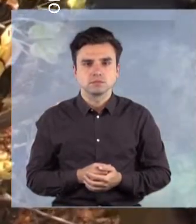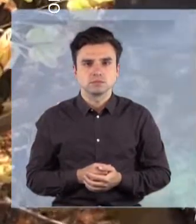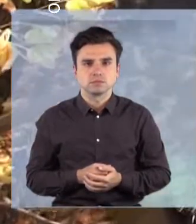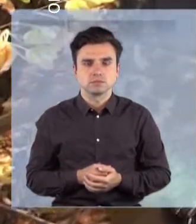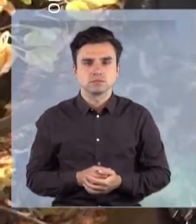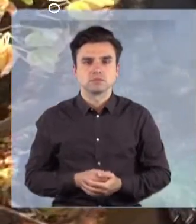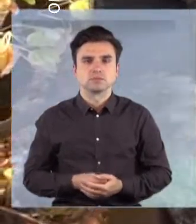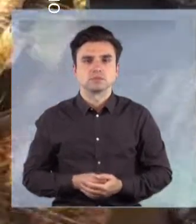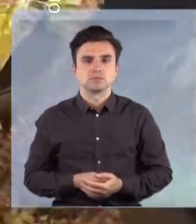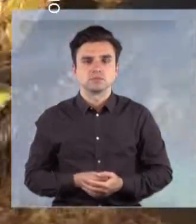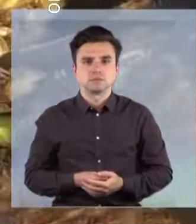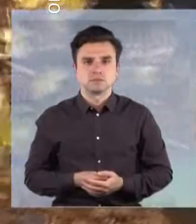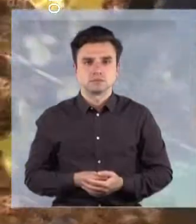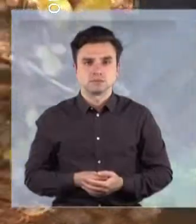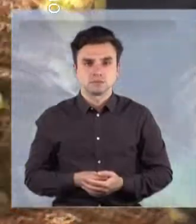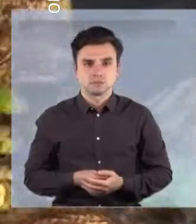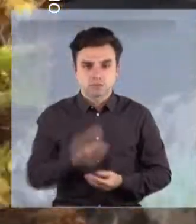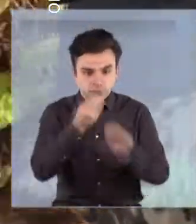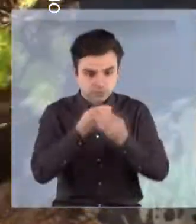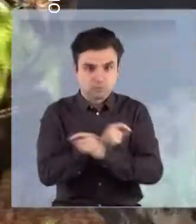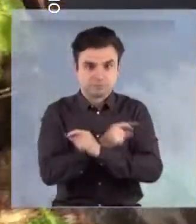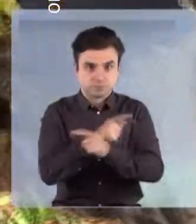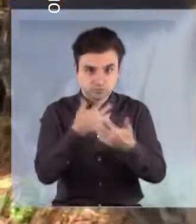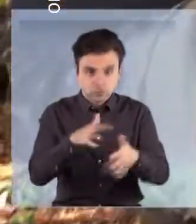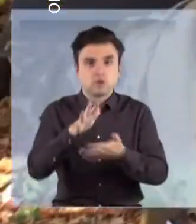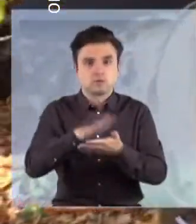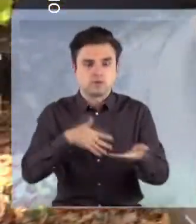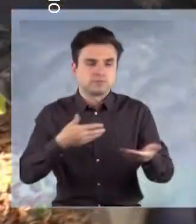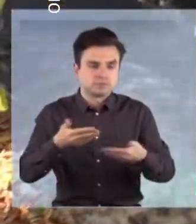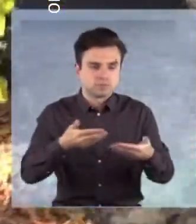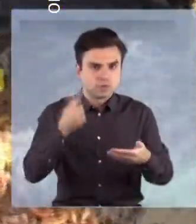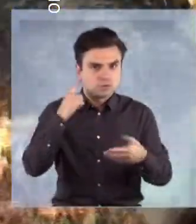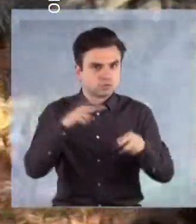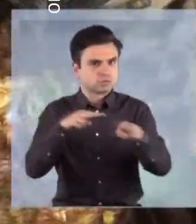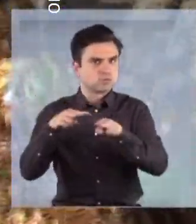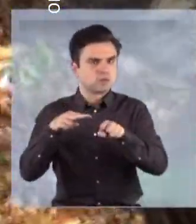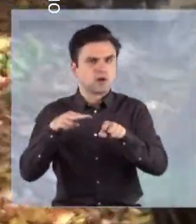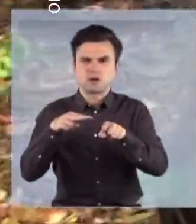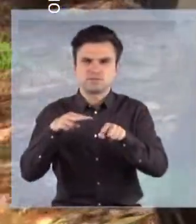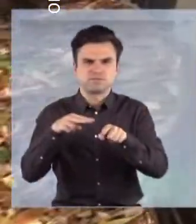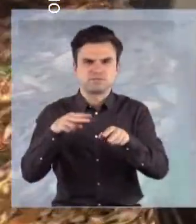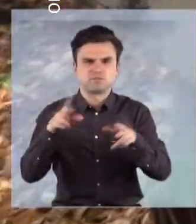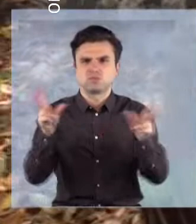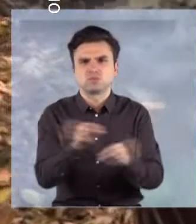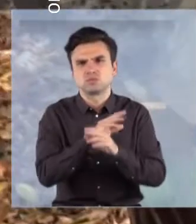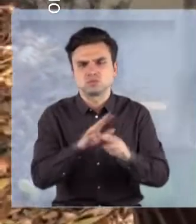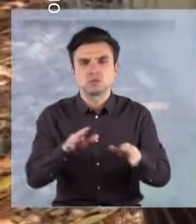нас такі, це фабричного виготовлення, так? От. А є в мене